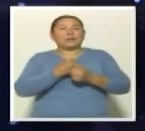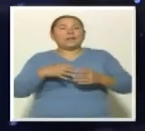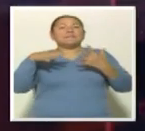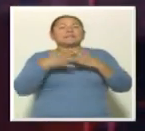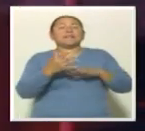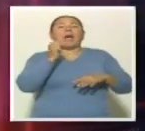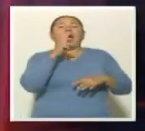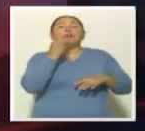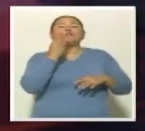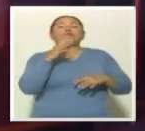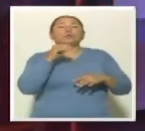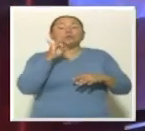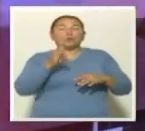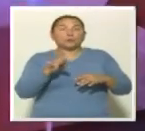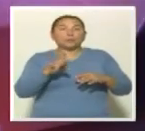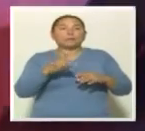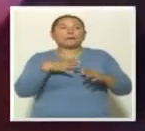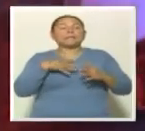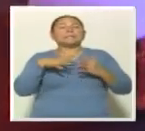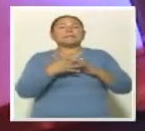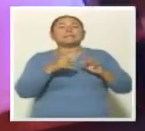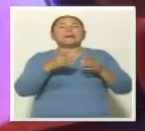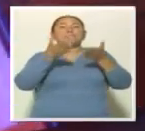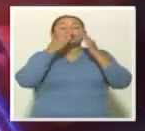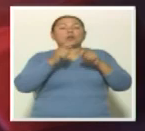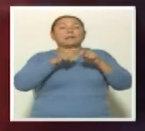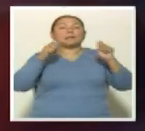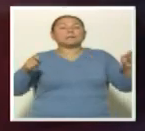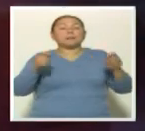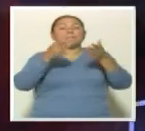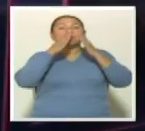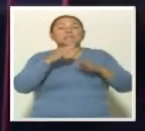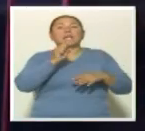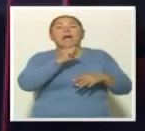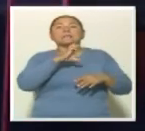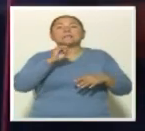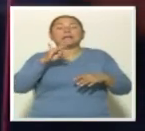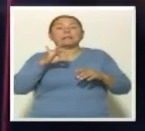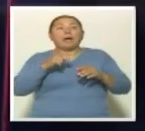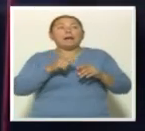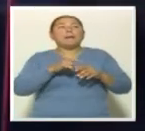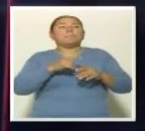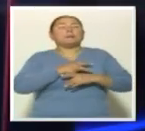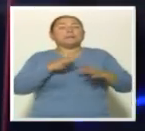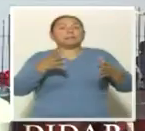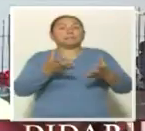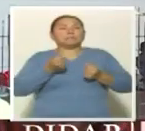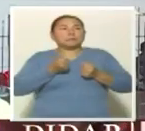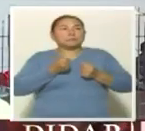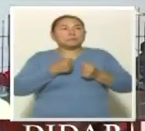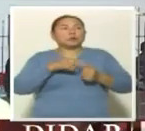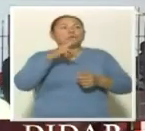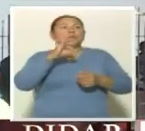В селе Акшукуртуб Карганского района при сельской мечети открылась медресе Асар-Ата. В церемонии открытия медресе приняли участие